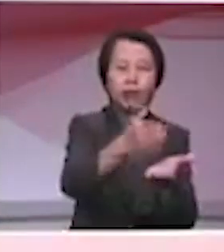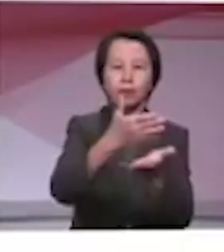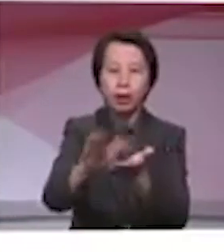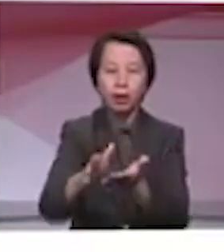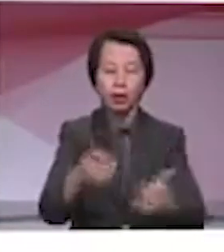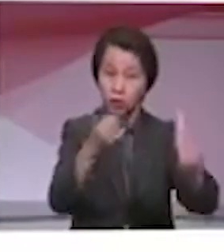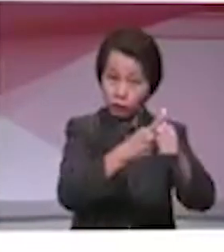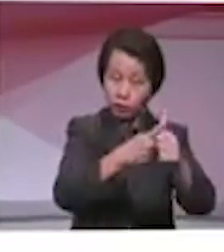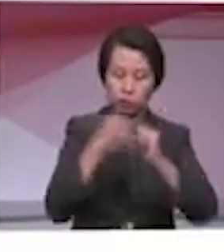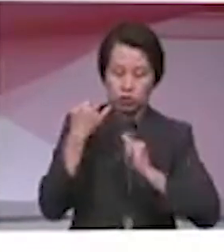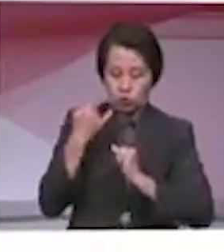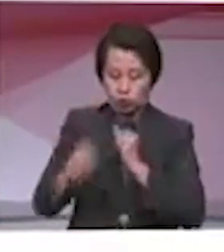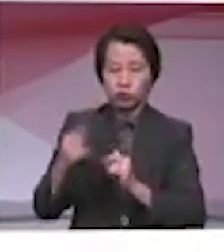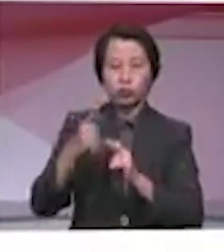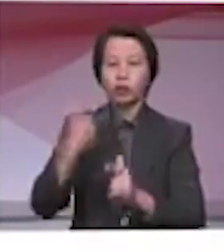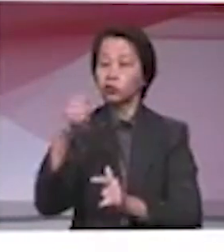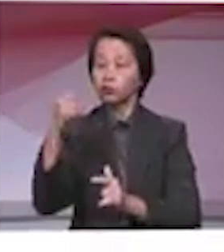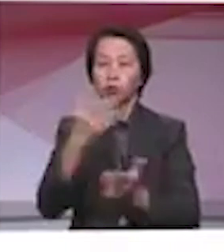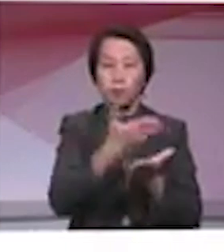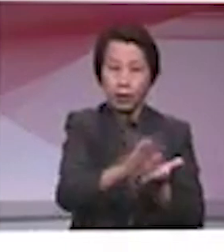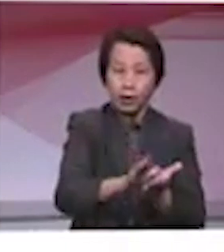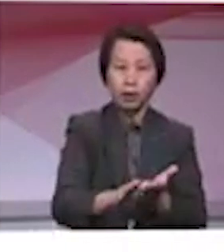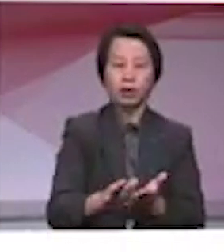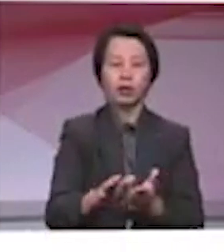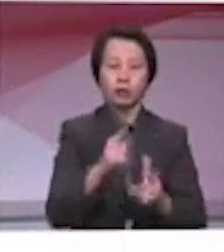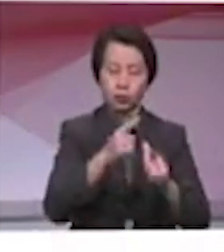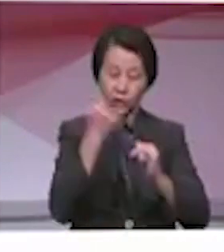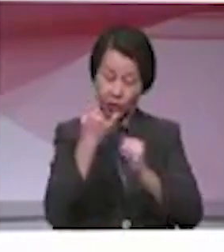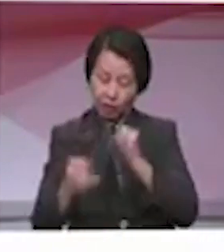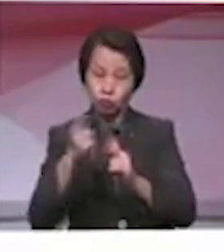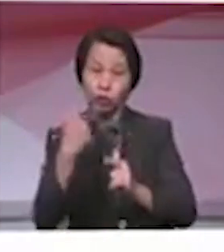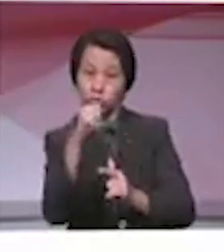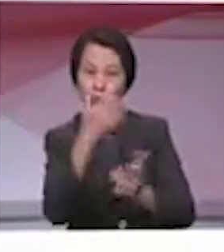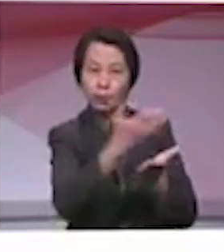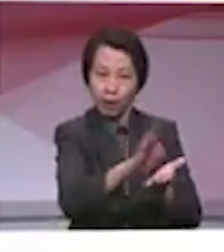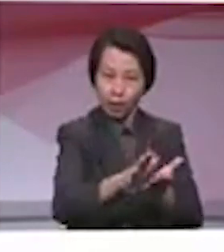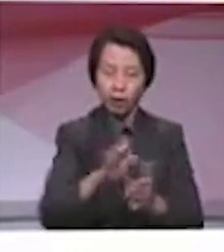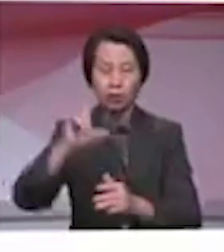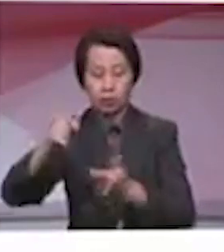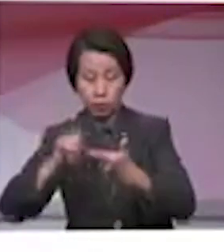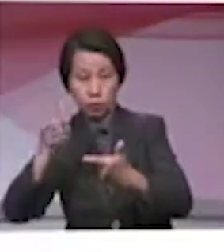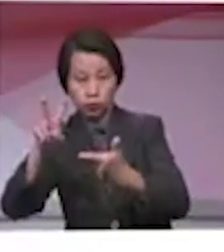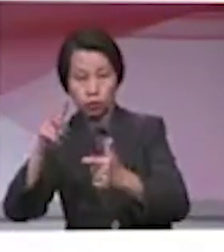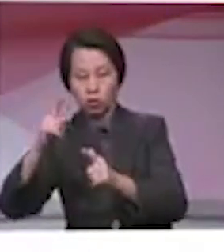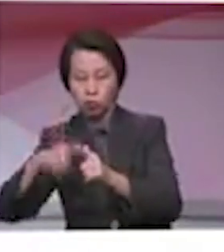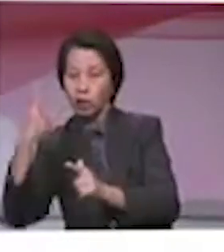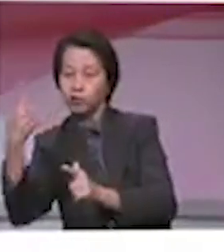Pertamanya pada hujung bulan Oktober 2020 dan keduanya ialah pada bulan